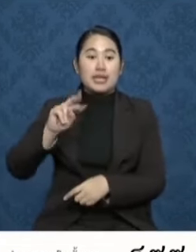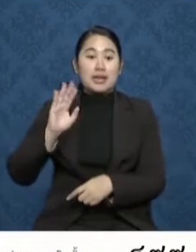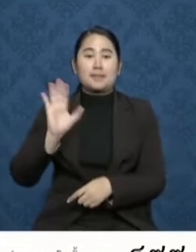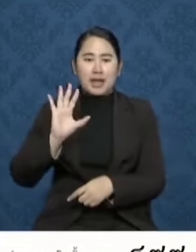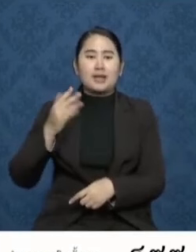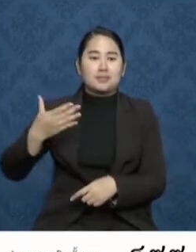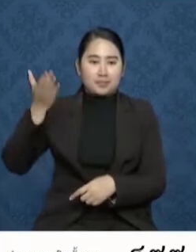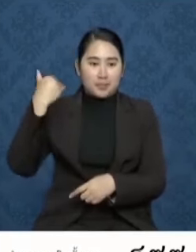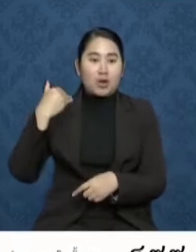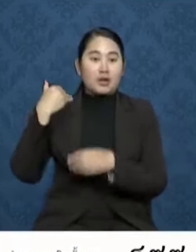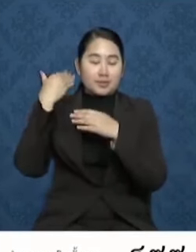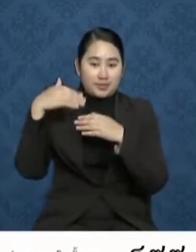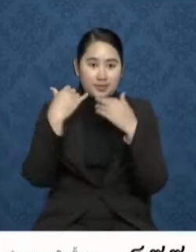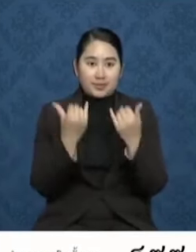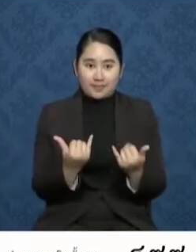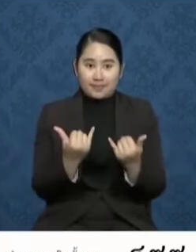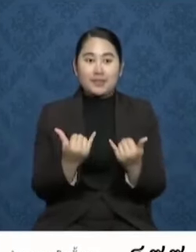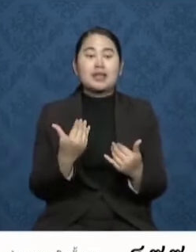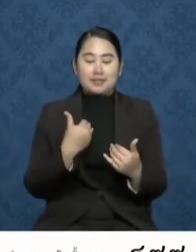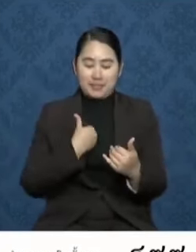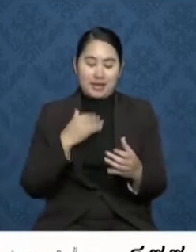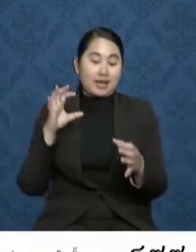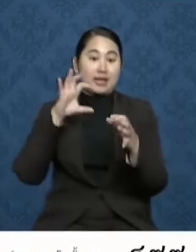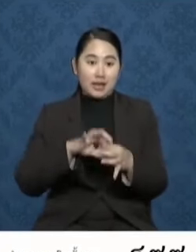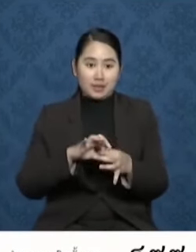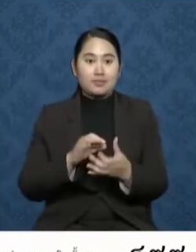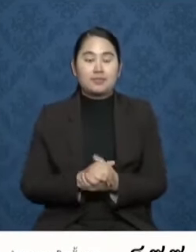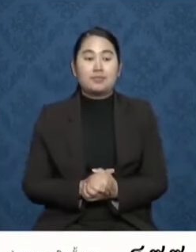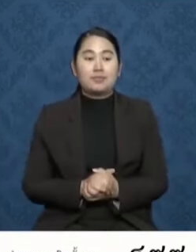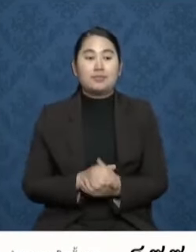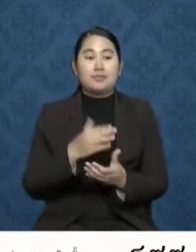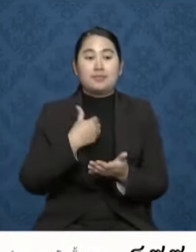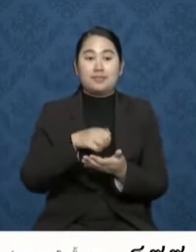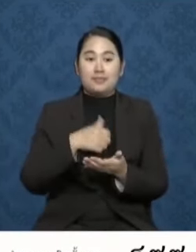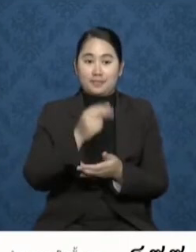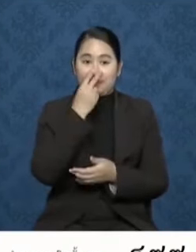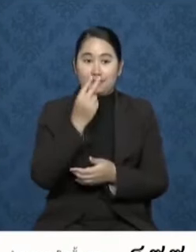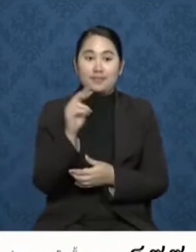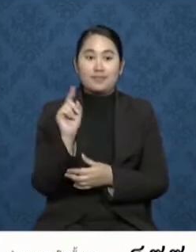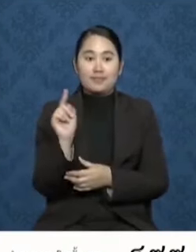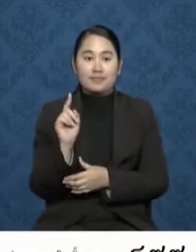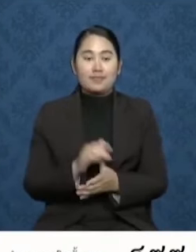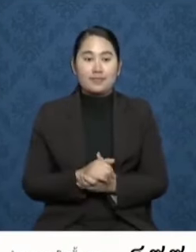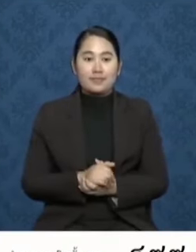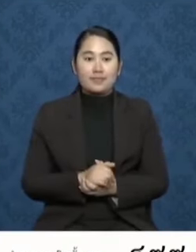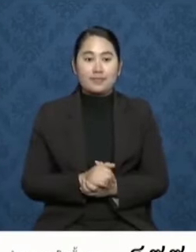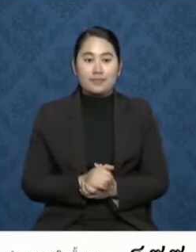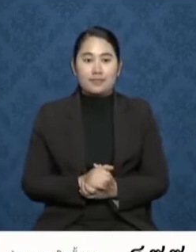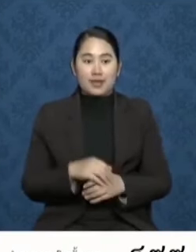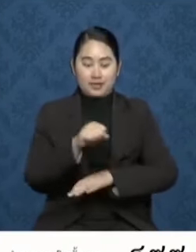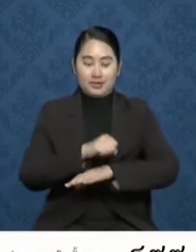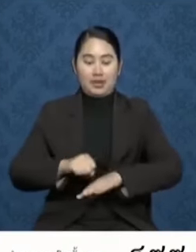การเนี่ยจะต้องยาวต่อเนื่องมาจนรัฐบาลนี้ผมขอพาท่านประธานไปไล่เรียง